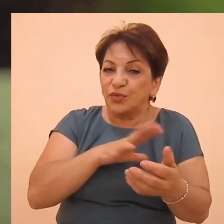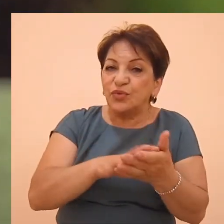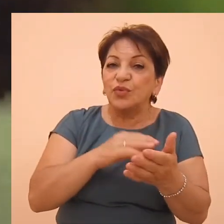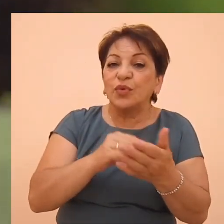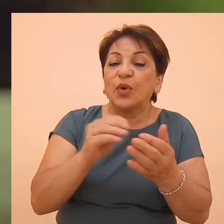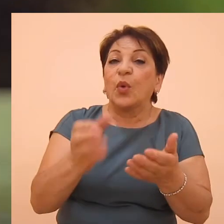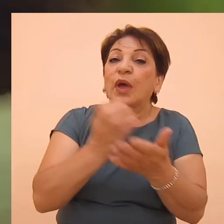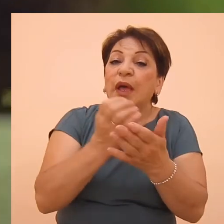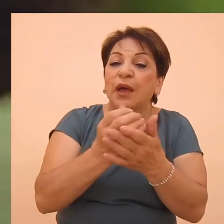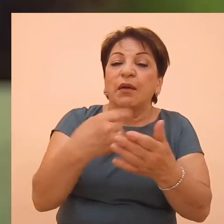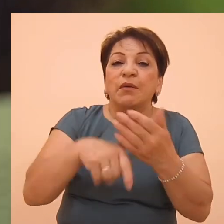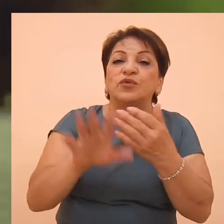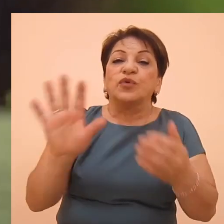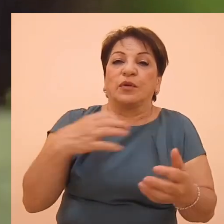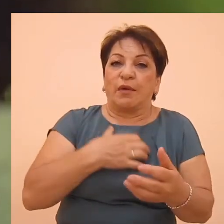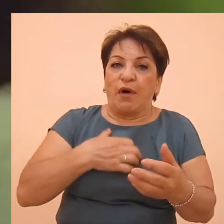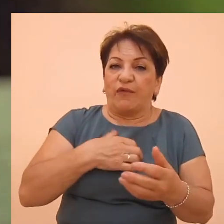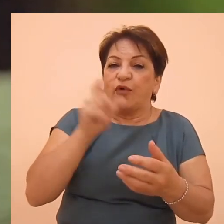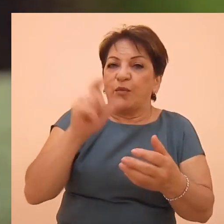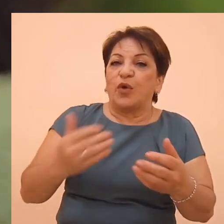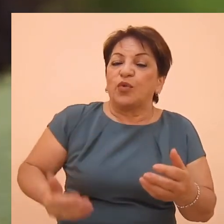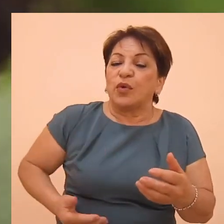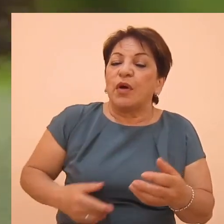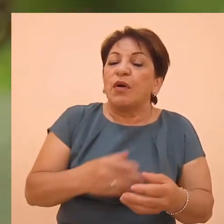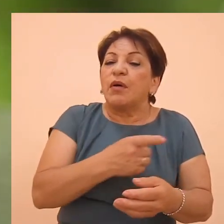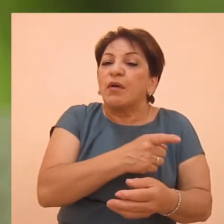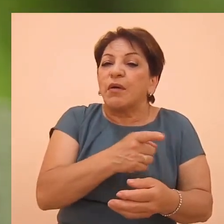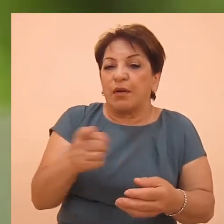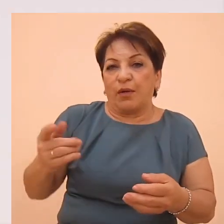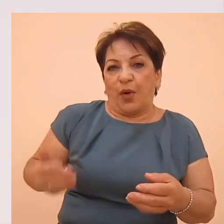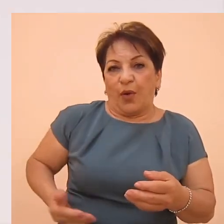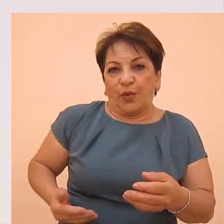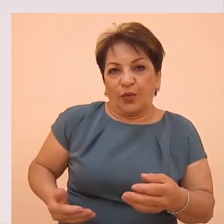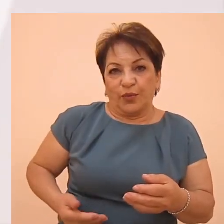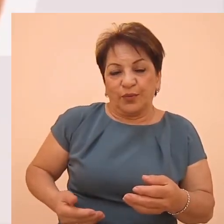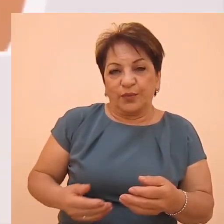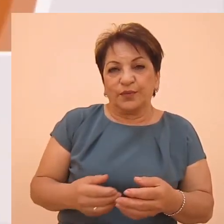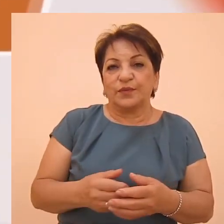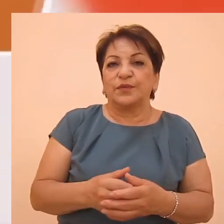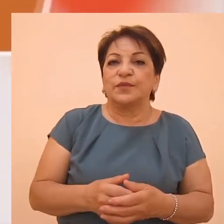տարիքում գրքի հանդեպ առաջացած սերն ուղեկցում է ամբողջ կյանքում։